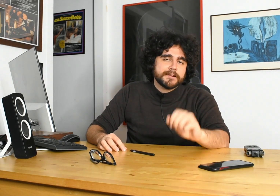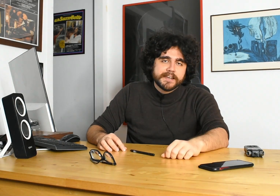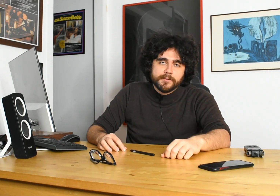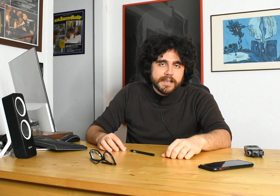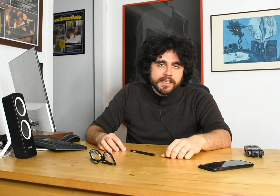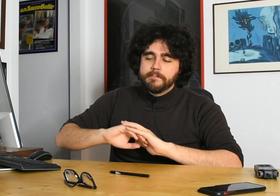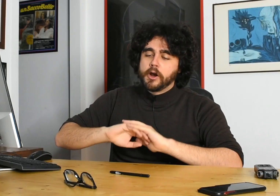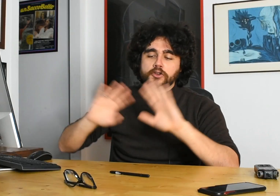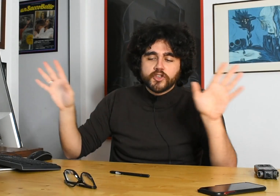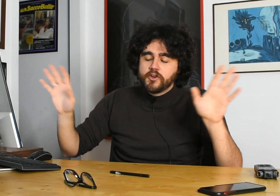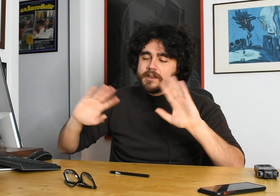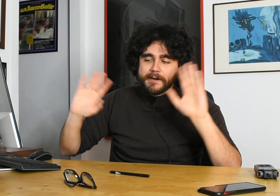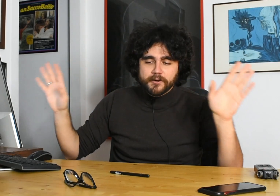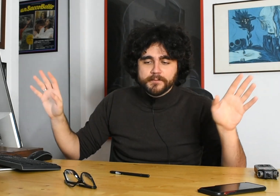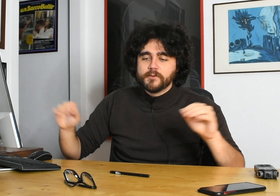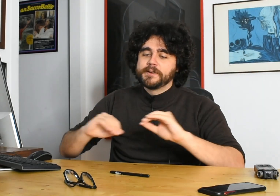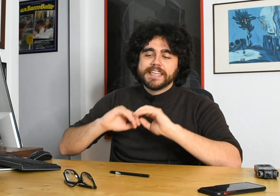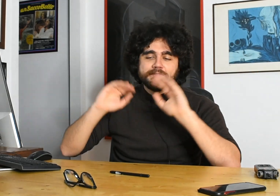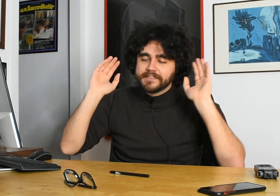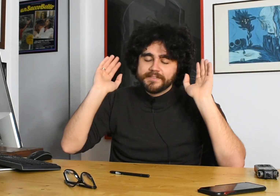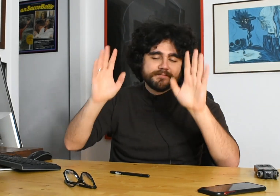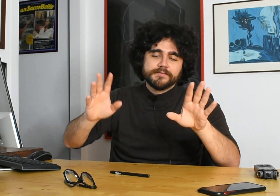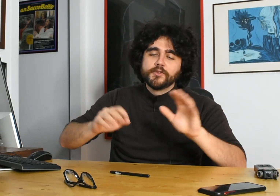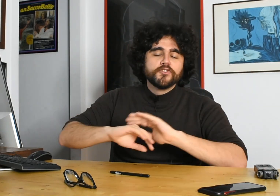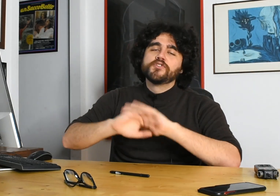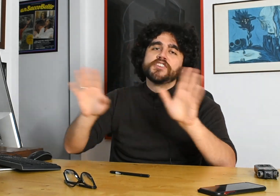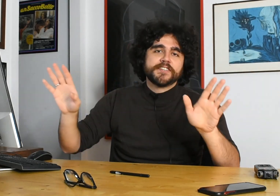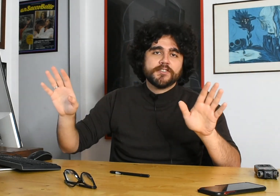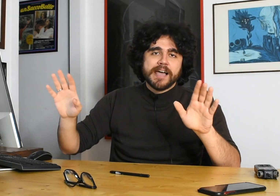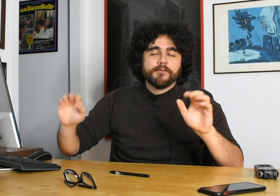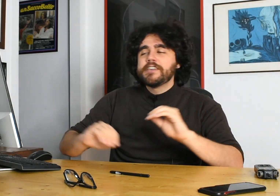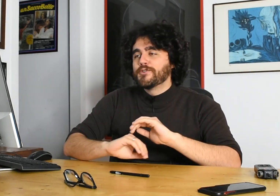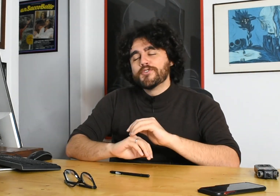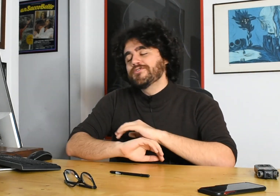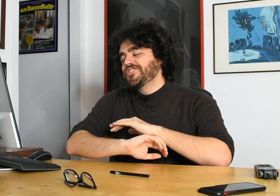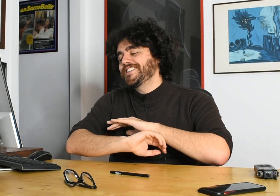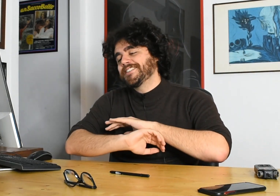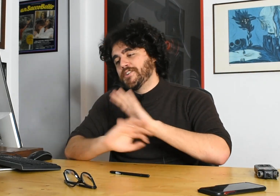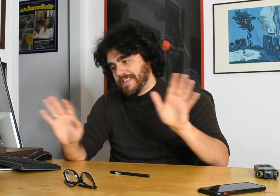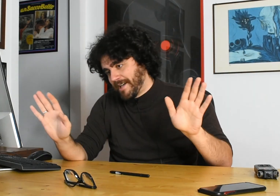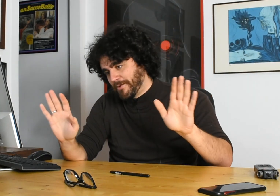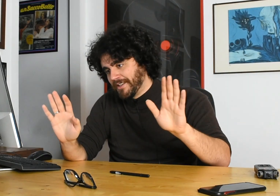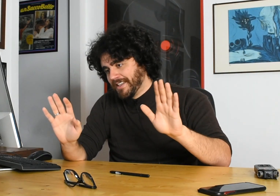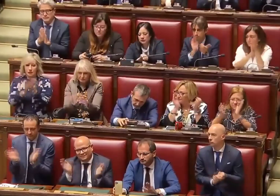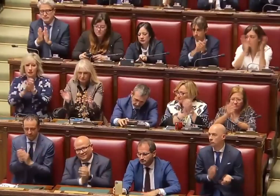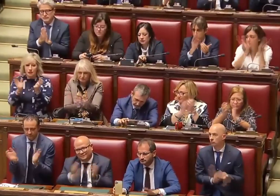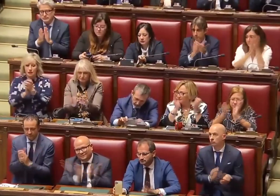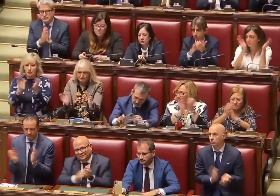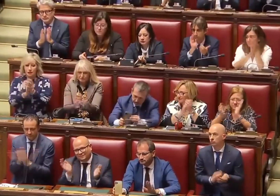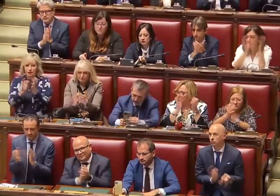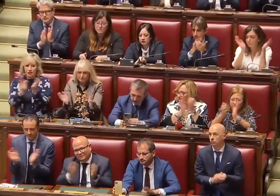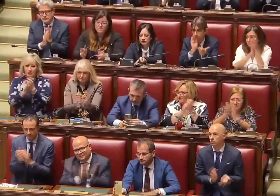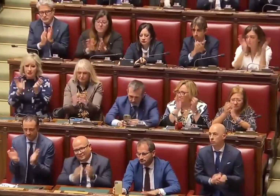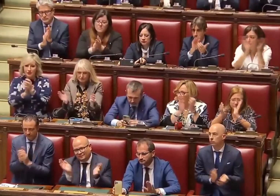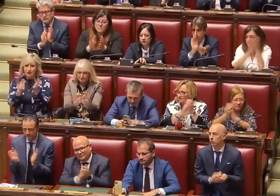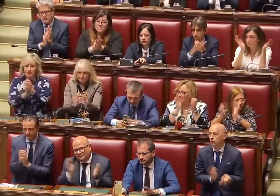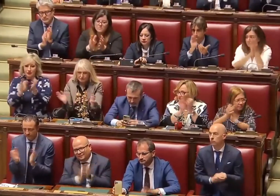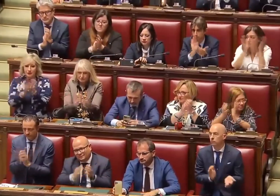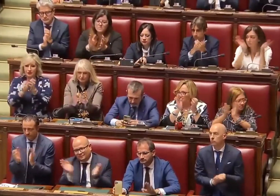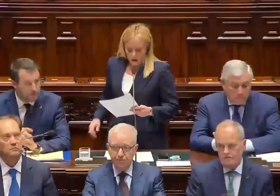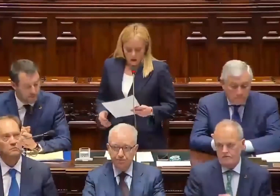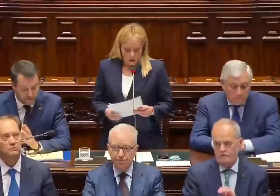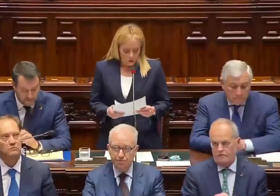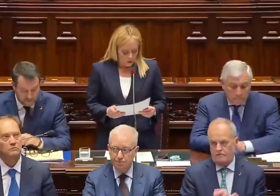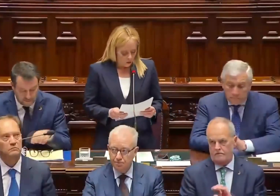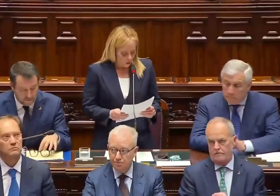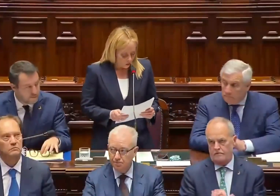Cittadinanza, andate a guardare quelli. Però lo so, non ne parlo più, perché non ci schiodiamo, Vico, non ci schiodiamo. Ora, questi sono solo alcuni dei punti